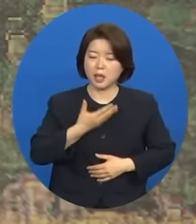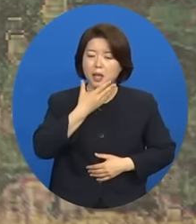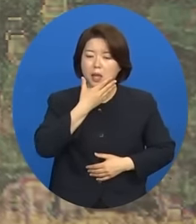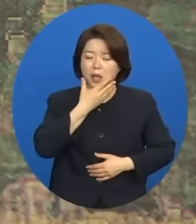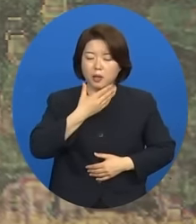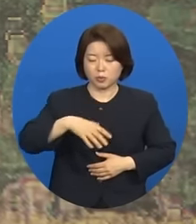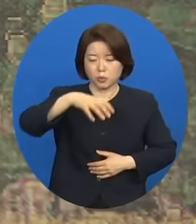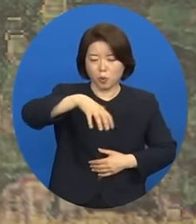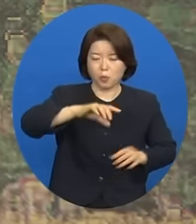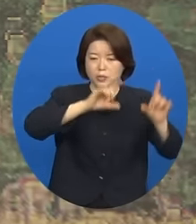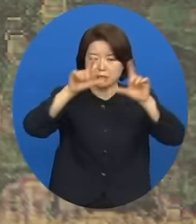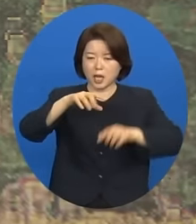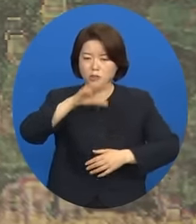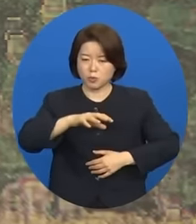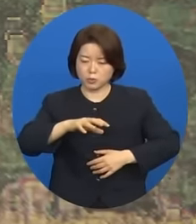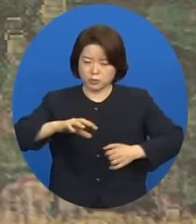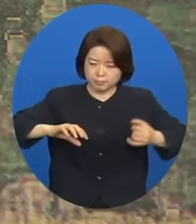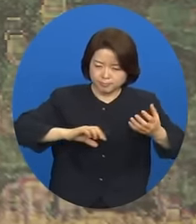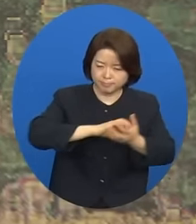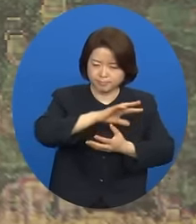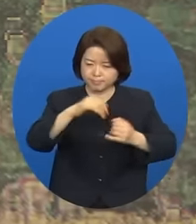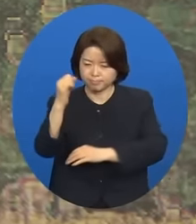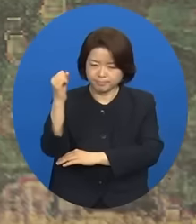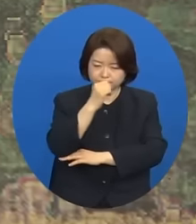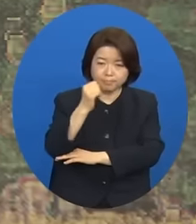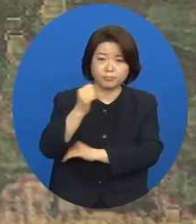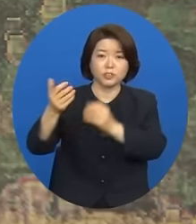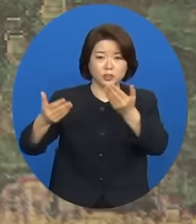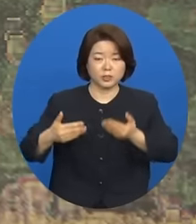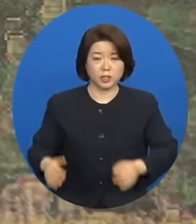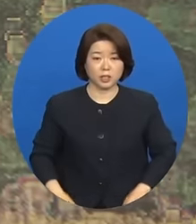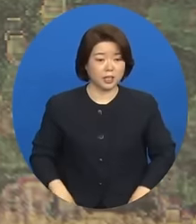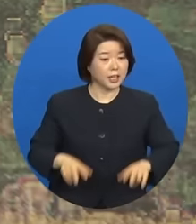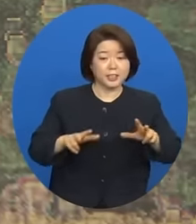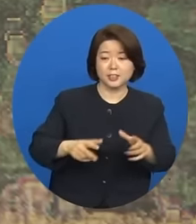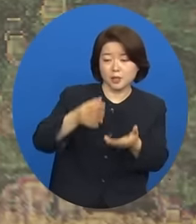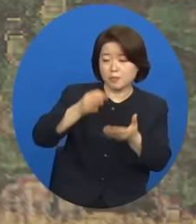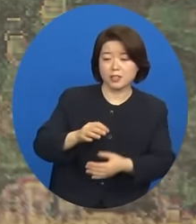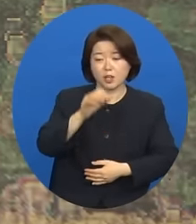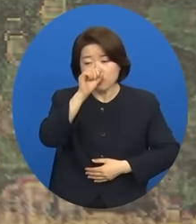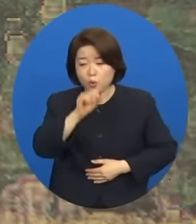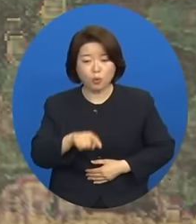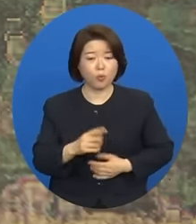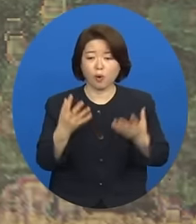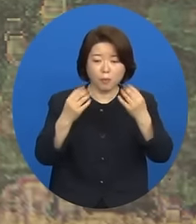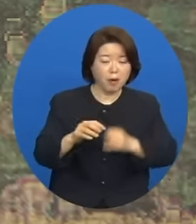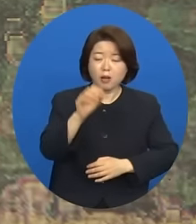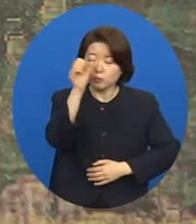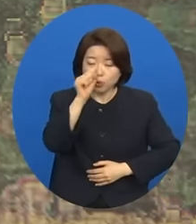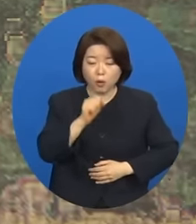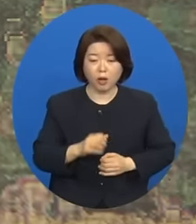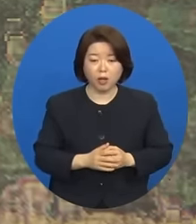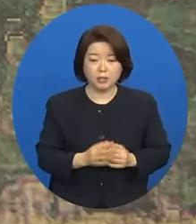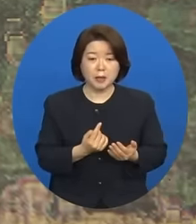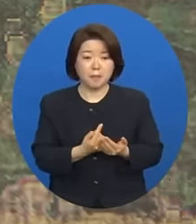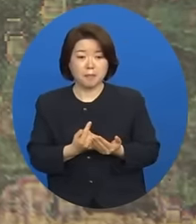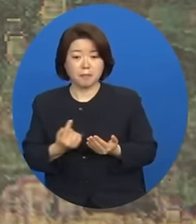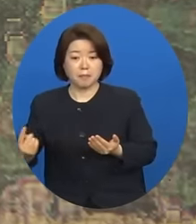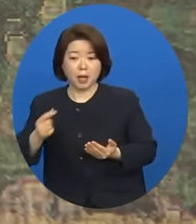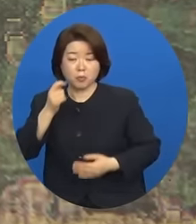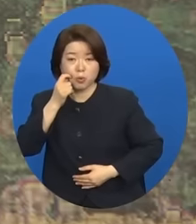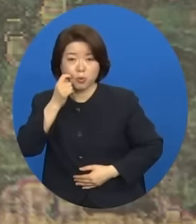보금자리를 흔듦으로써 지금 이제 너무나 좋은 거야. 재산도 많고 너무나 좋은데 떠날 때를 떠나지